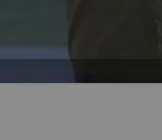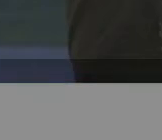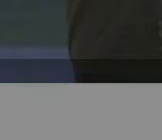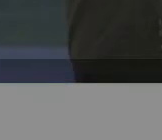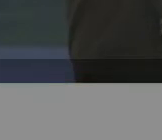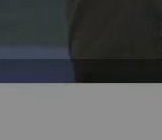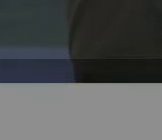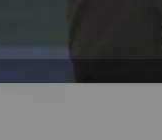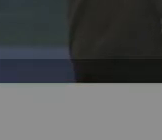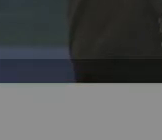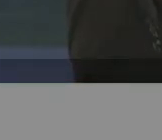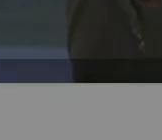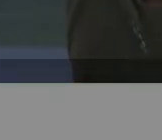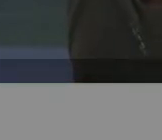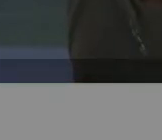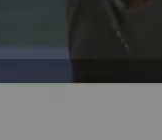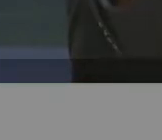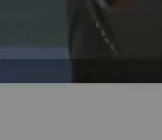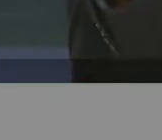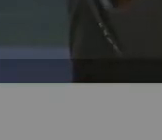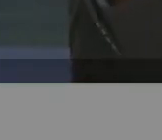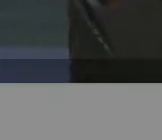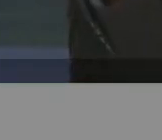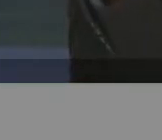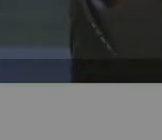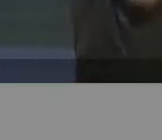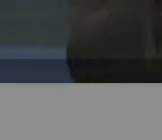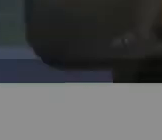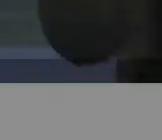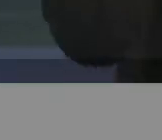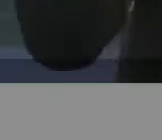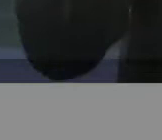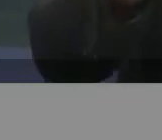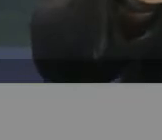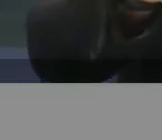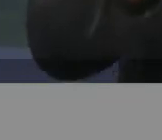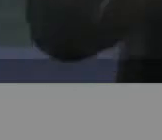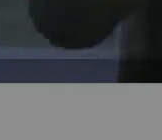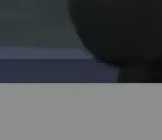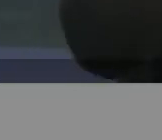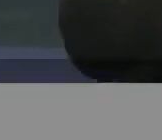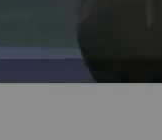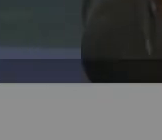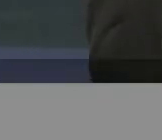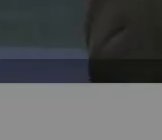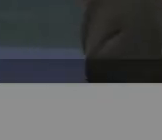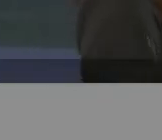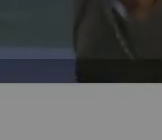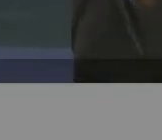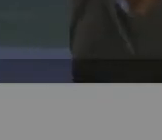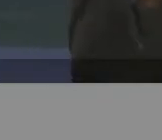יודע מה, תן לי רגע להקשות עליך. בארצות הברית מדברים על הדברים האלה, יש עיתונים ליברליים, והנה טראמפ בשלטון. טראמפ הוא לא בדיוק